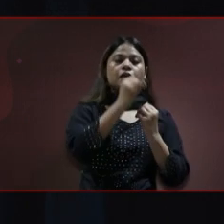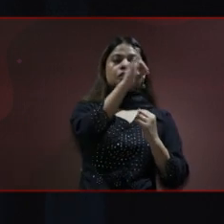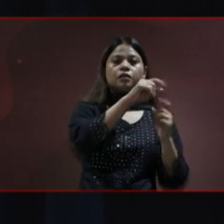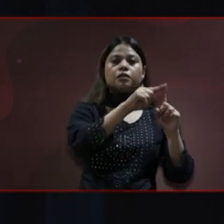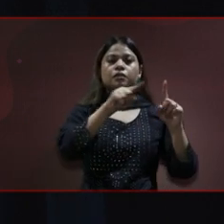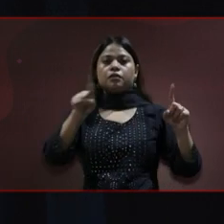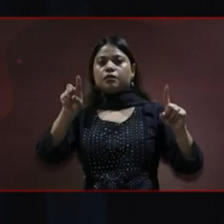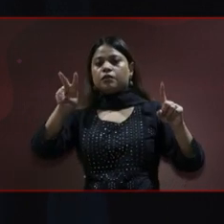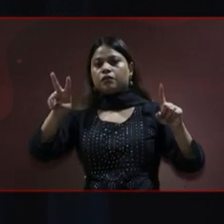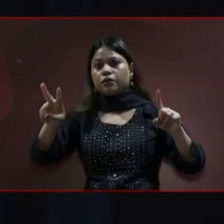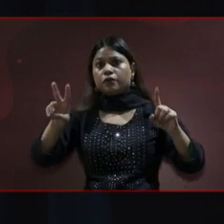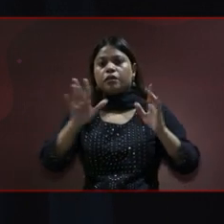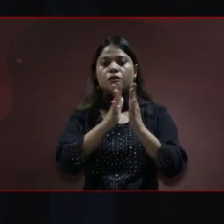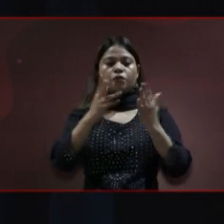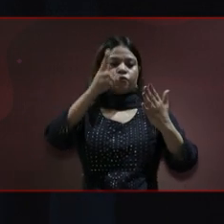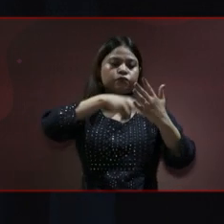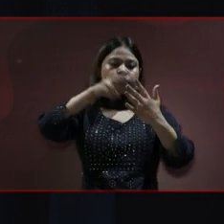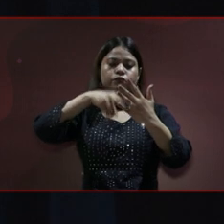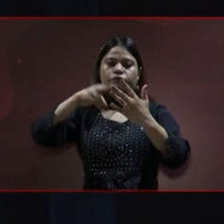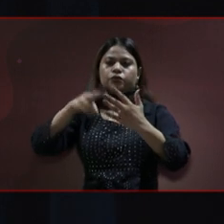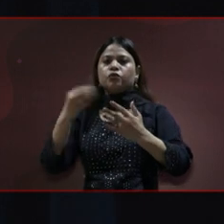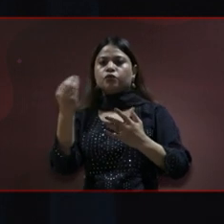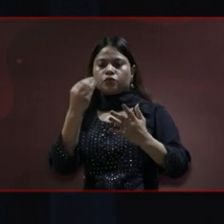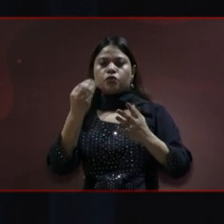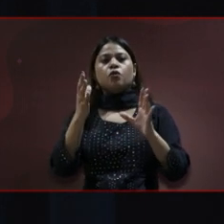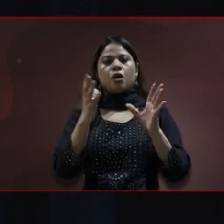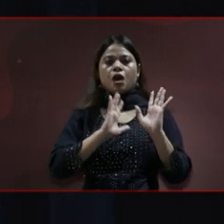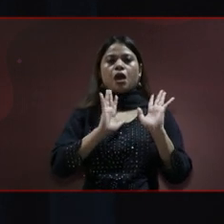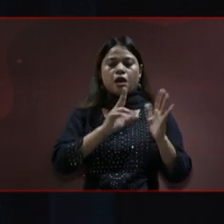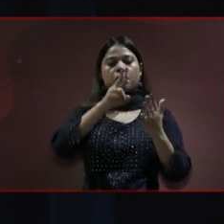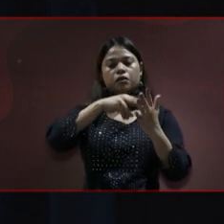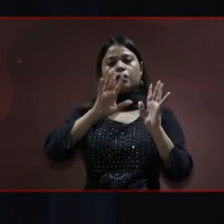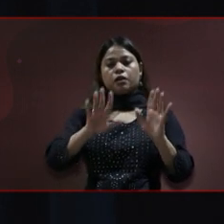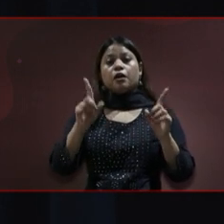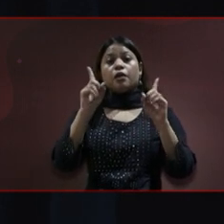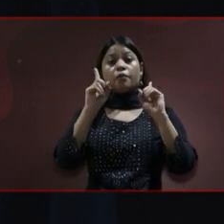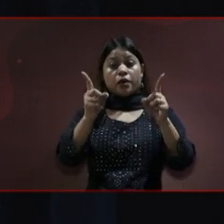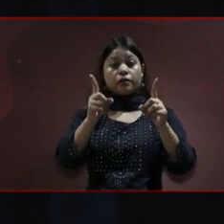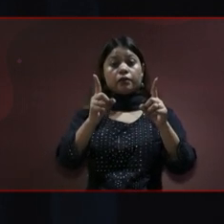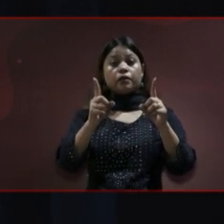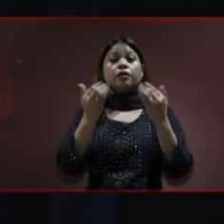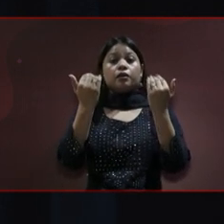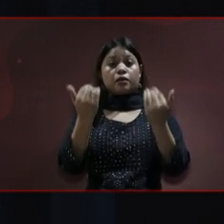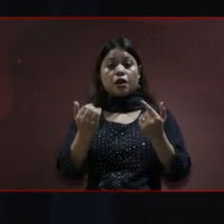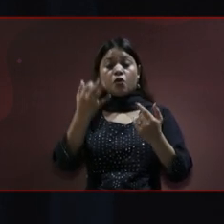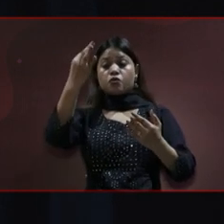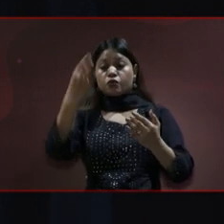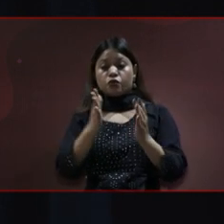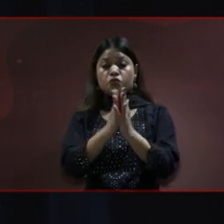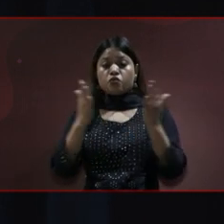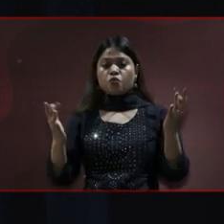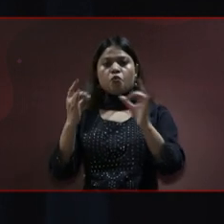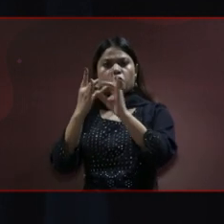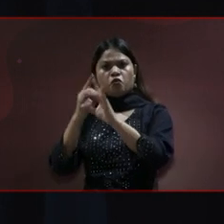लेके गया था पढ़ने के लिए, कुछ कुछ पढ़ने का प्रयास किया था। इस बार मेरे मन में जिस प्रकार की नई किताब की मैं रिव्यू पढ़ रहा